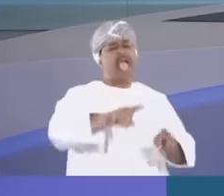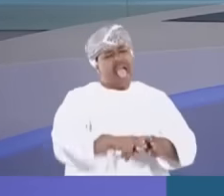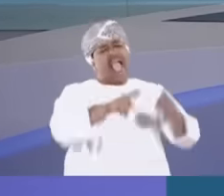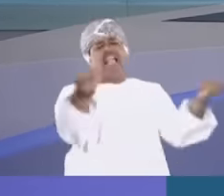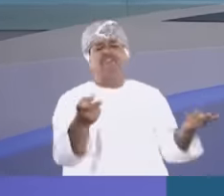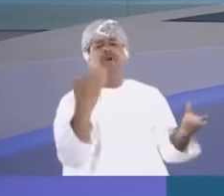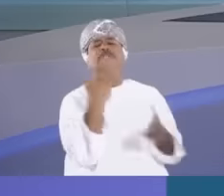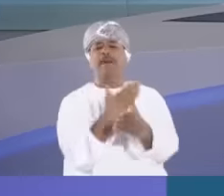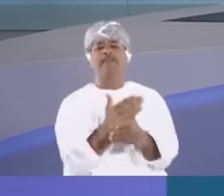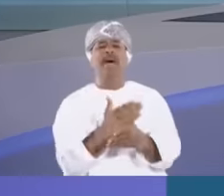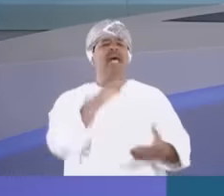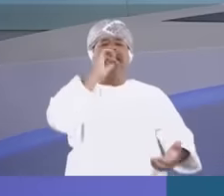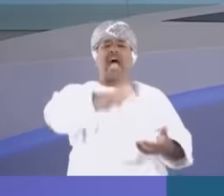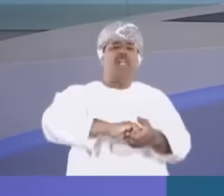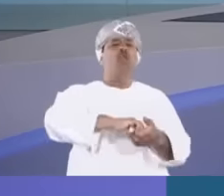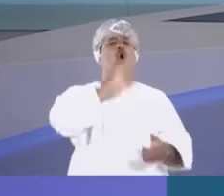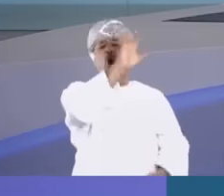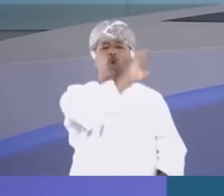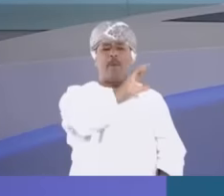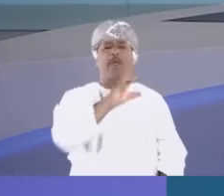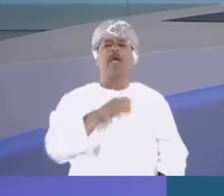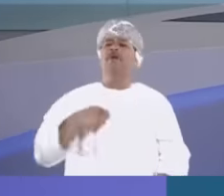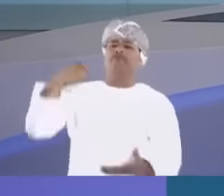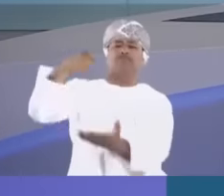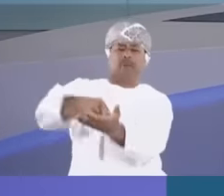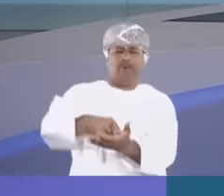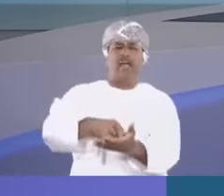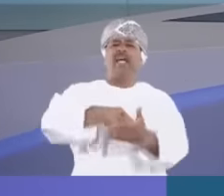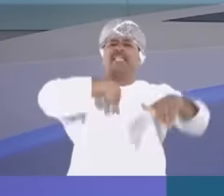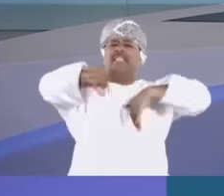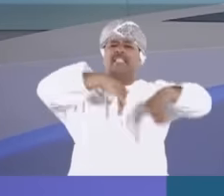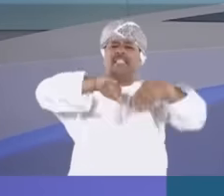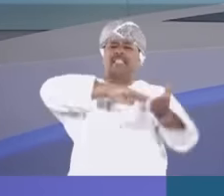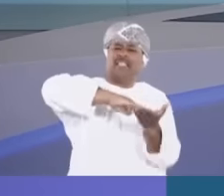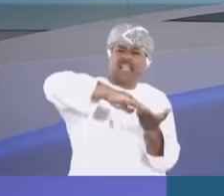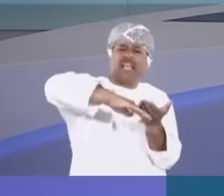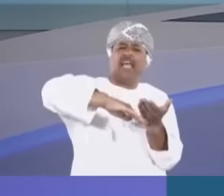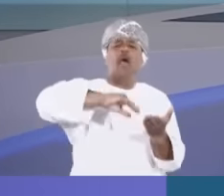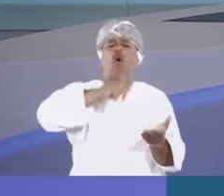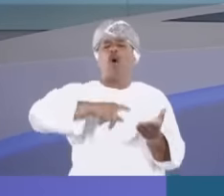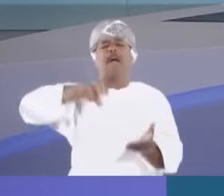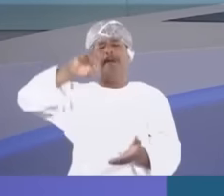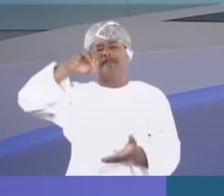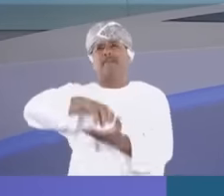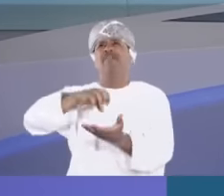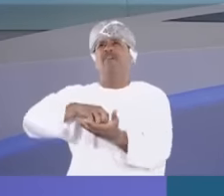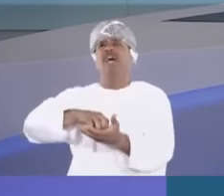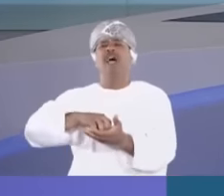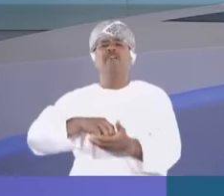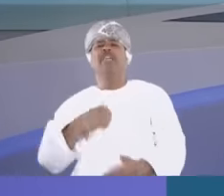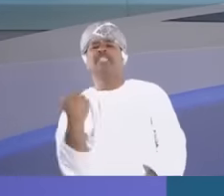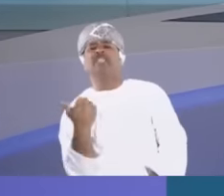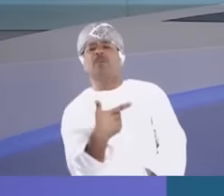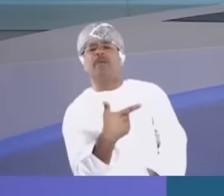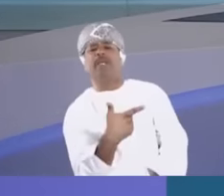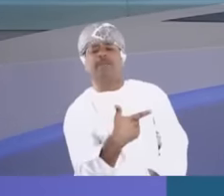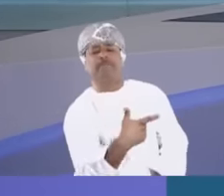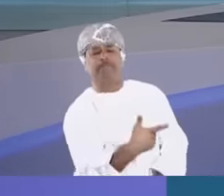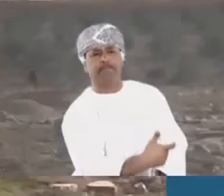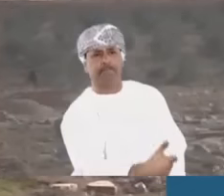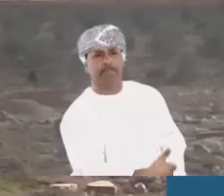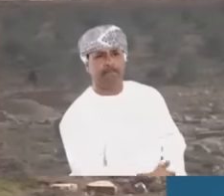أن منح الاتحاد الأوروبي تمويلا لرصف طريق في المنطقة جيم بالضفة الغربية.